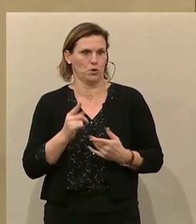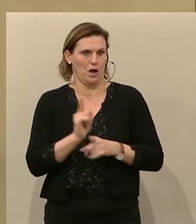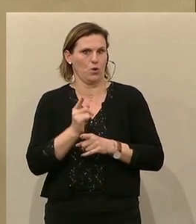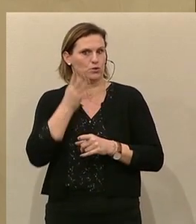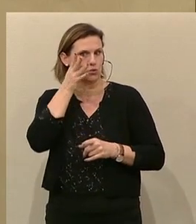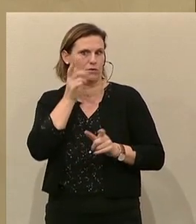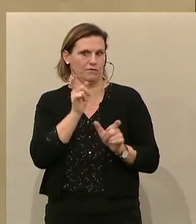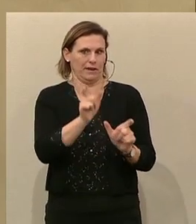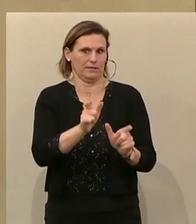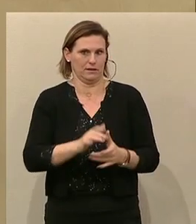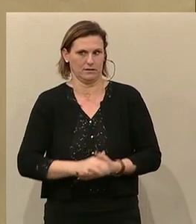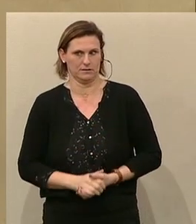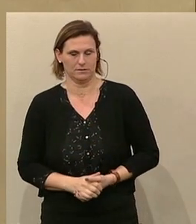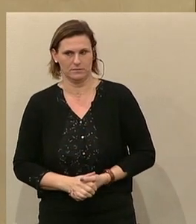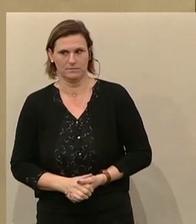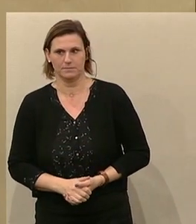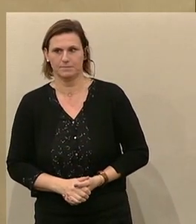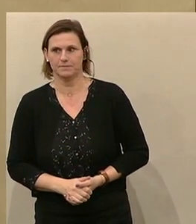werden.